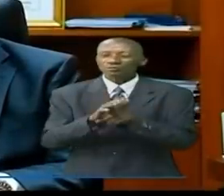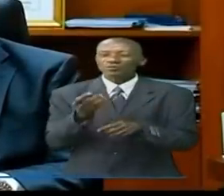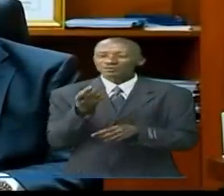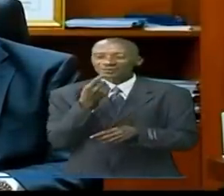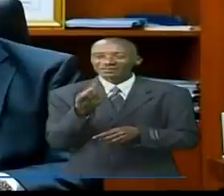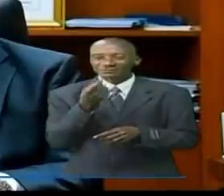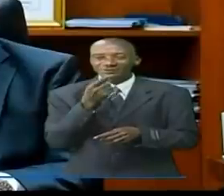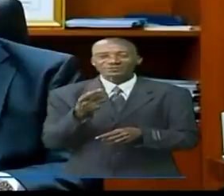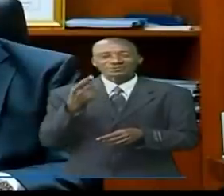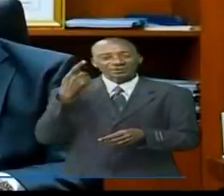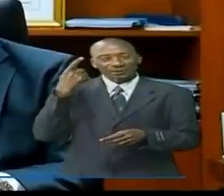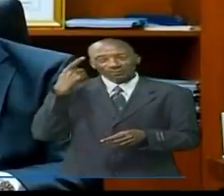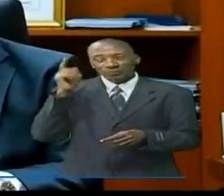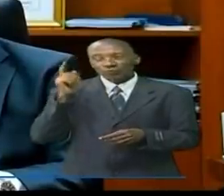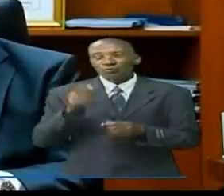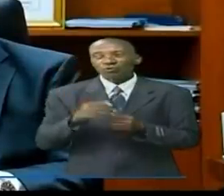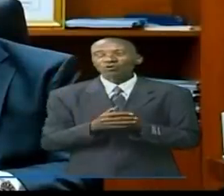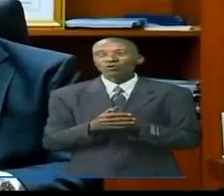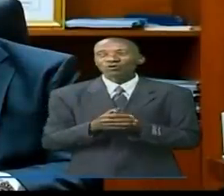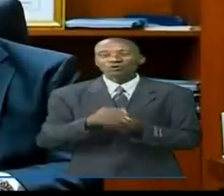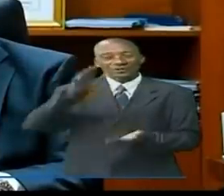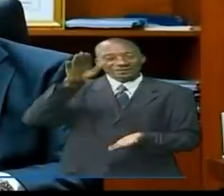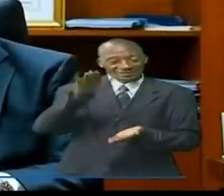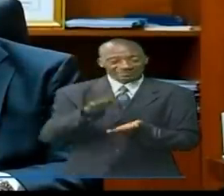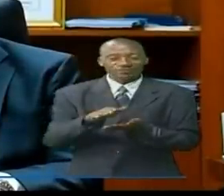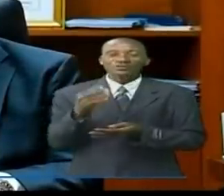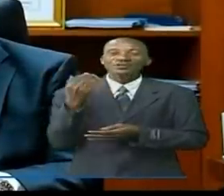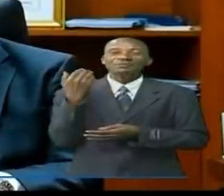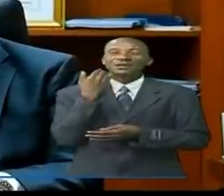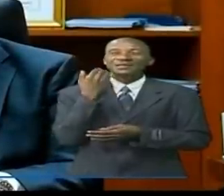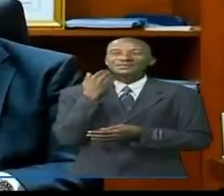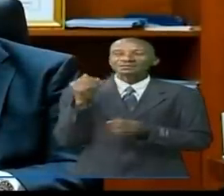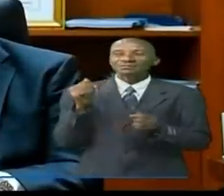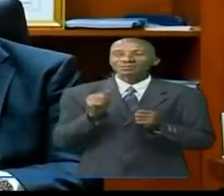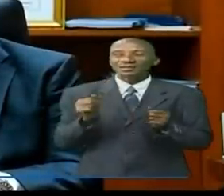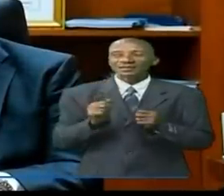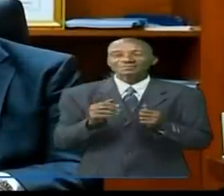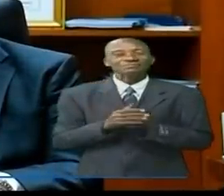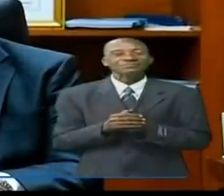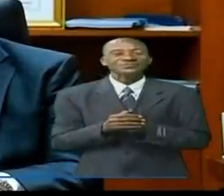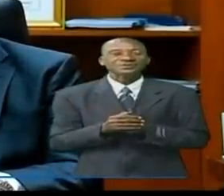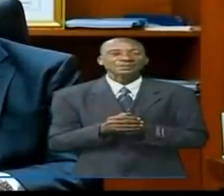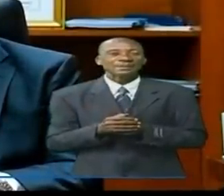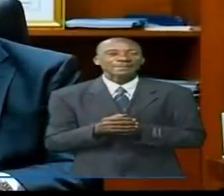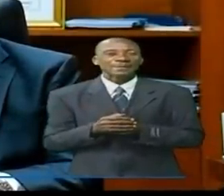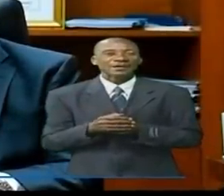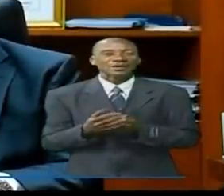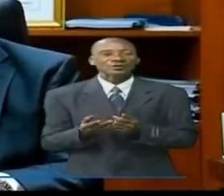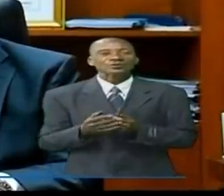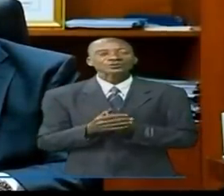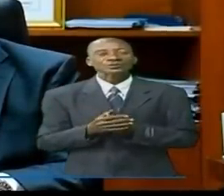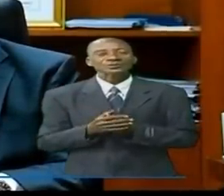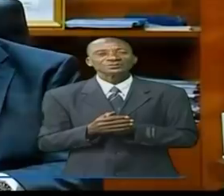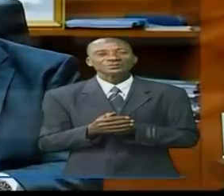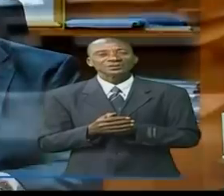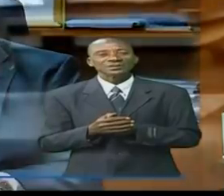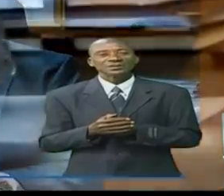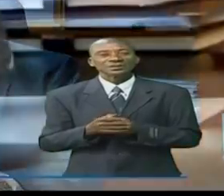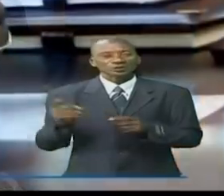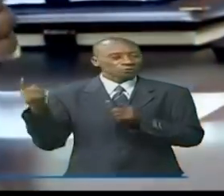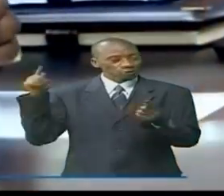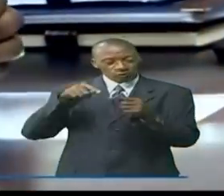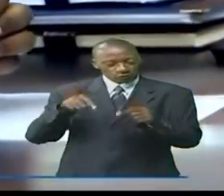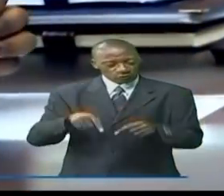pandémie de la COVID-19, cette dernière ayant testé jusqu'à ce jour la résilience de systèmes de